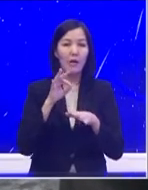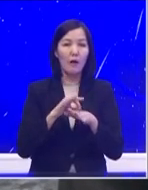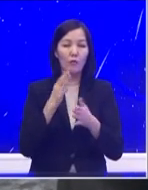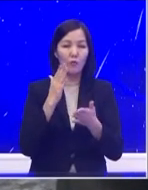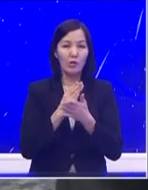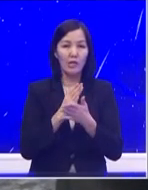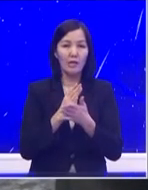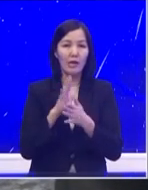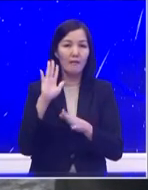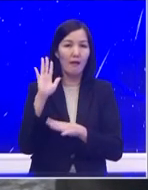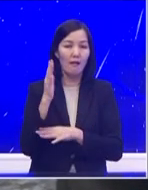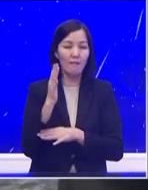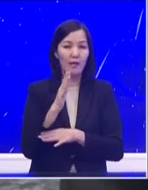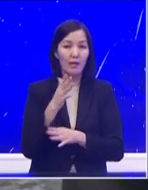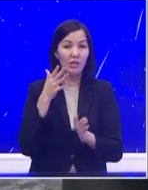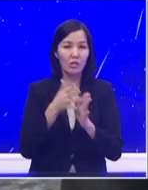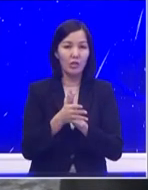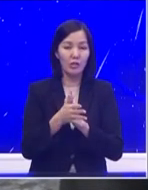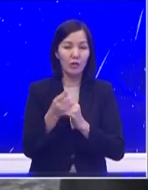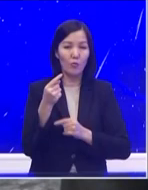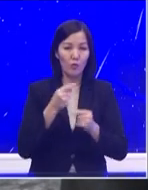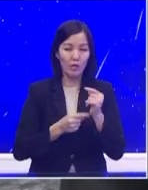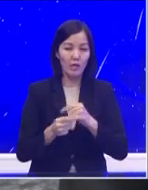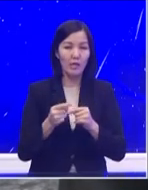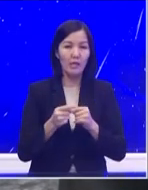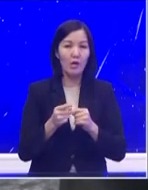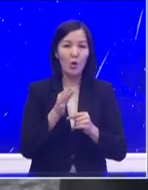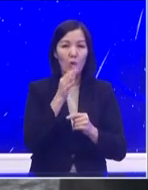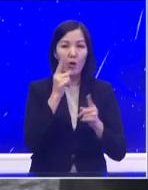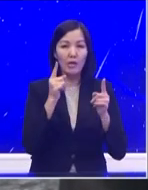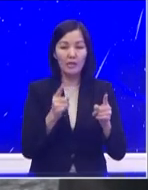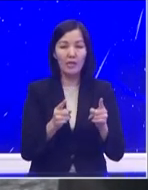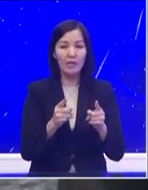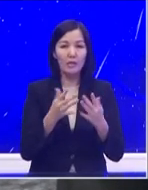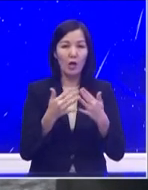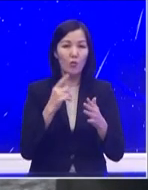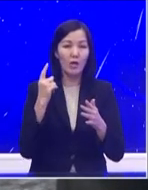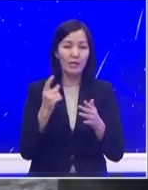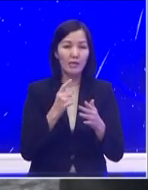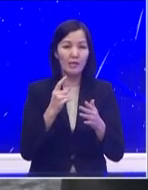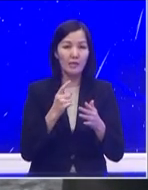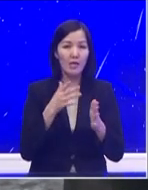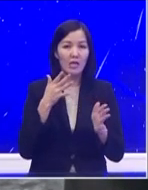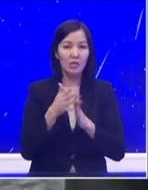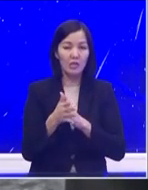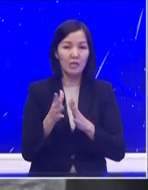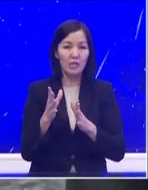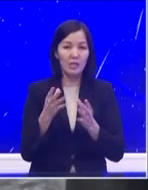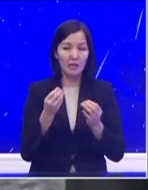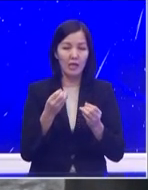шалдыққан көшеттің шығыны өтеледі. Сонымен бірге белгілі бір уақыт аралығында шаруа қожалықтарының шығындары да